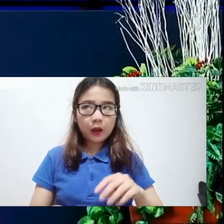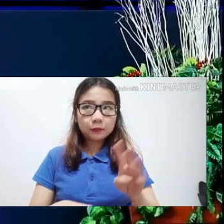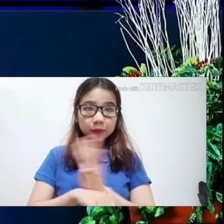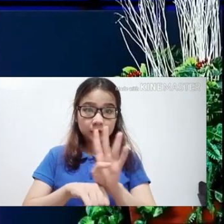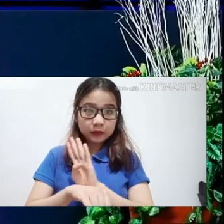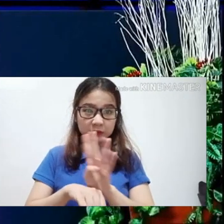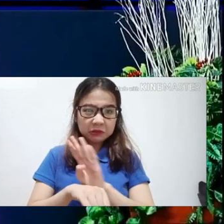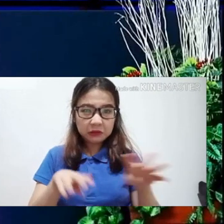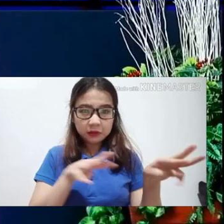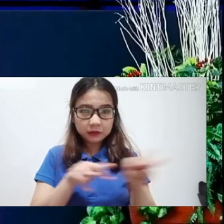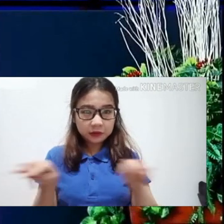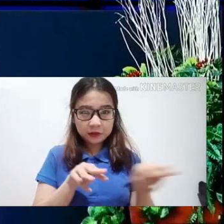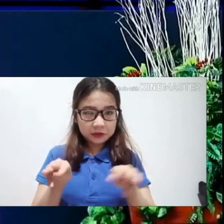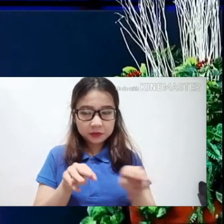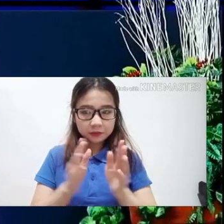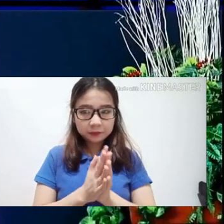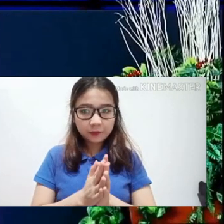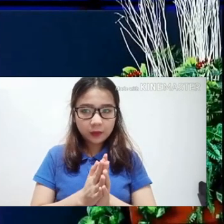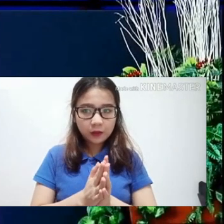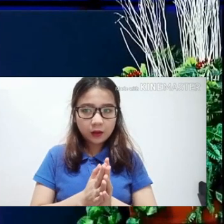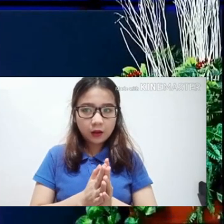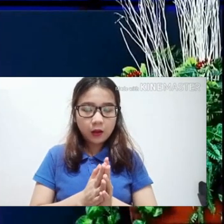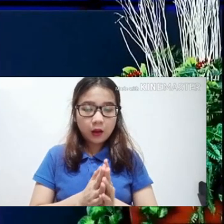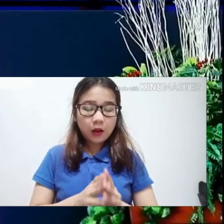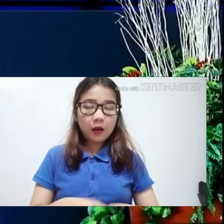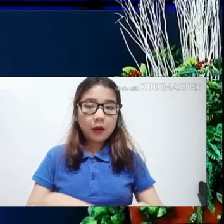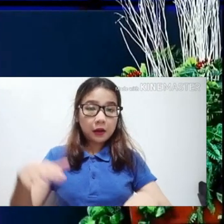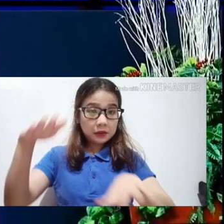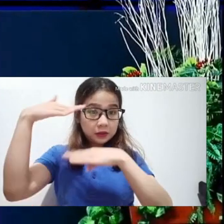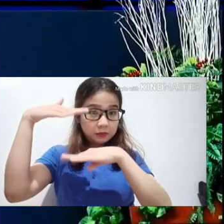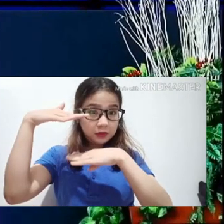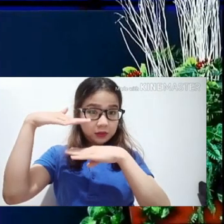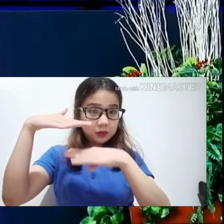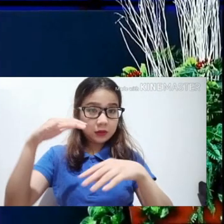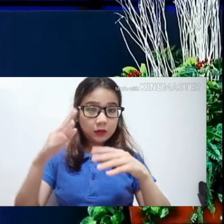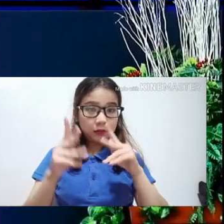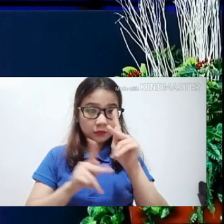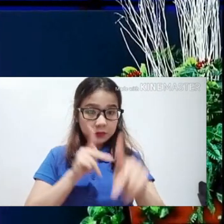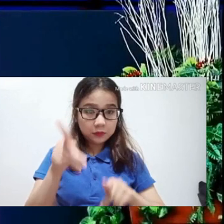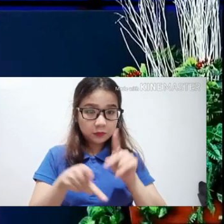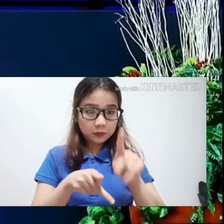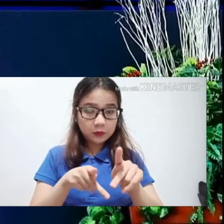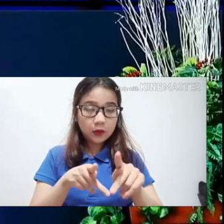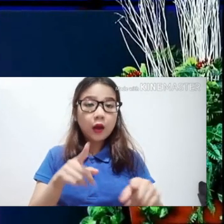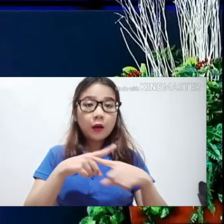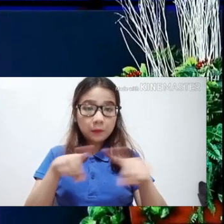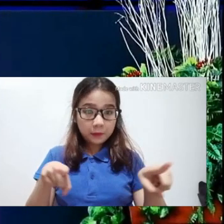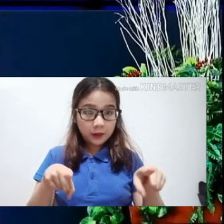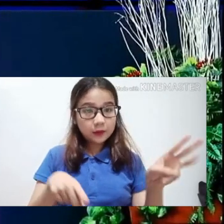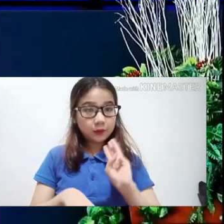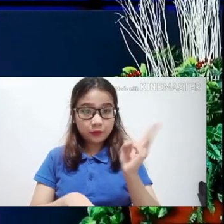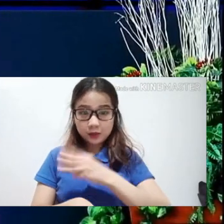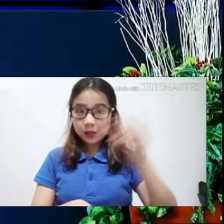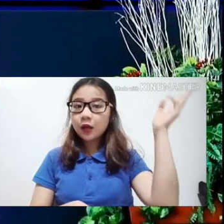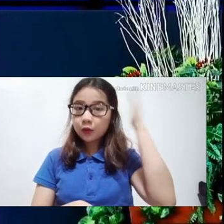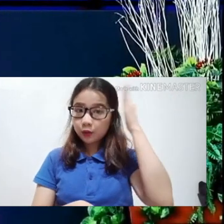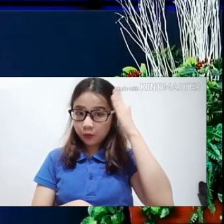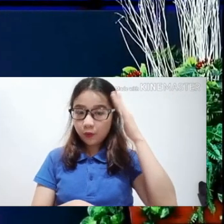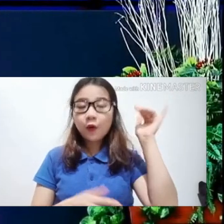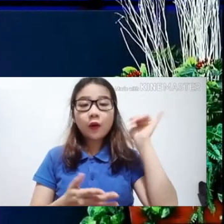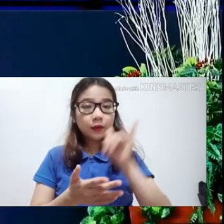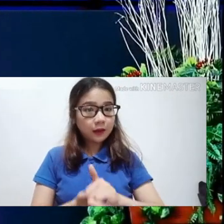and nakikita po natin ang limitasyon ng pwede pong magawa ng tao. Pero na alam po natin na ang